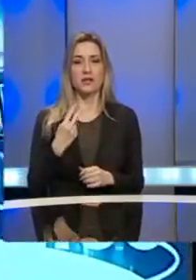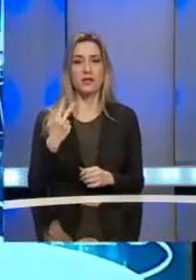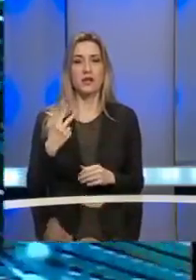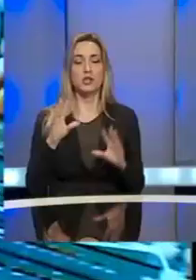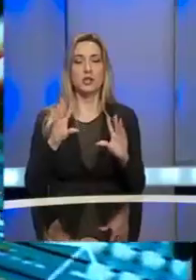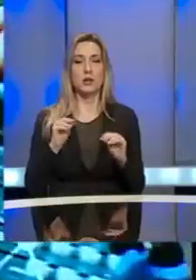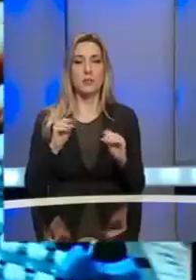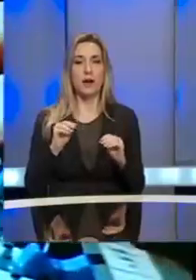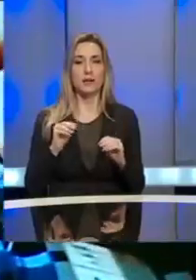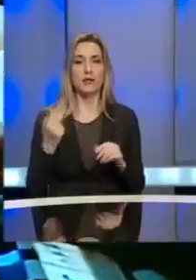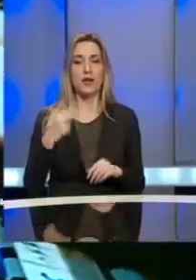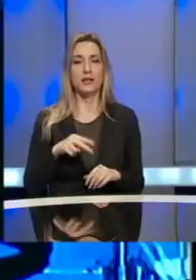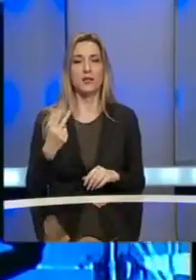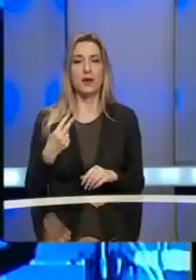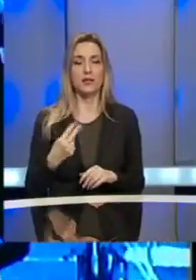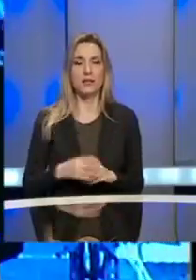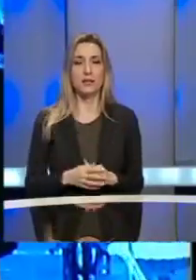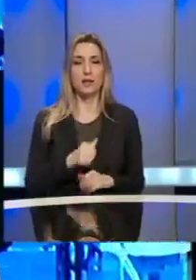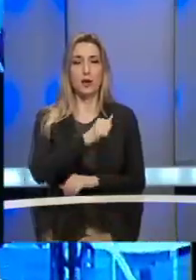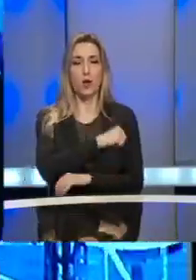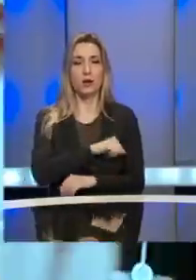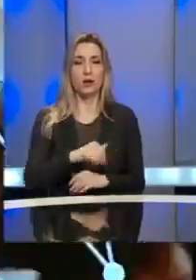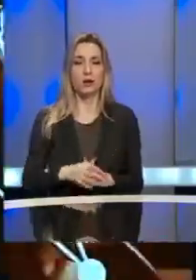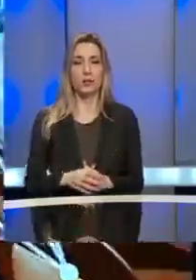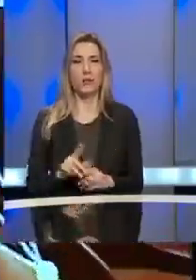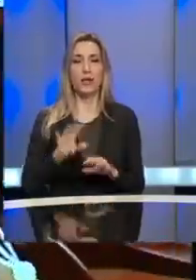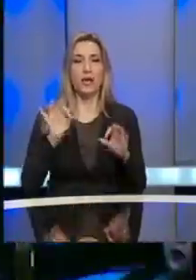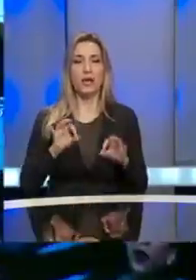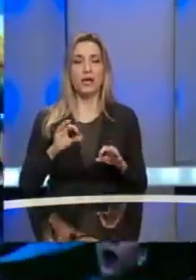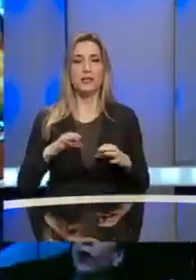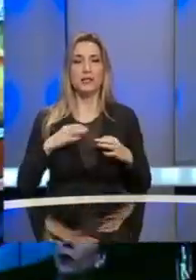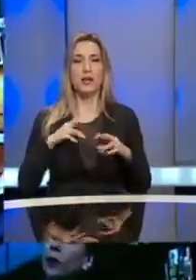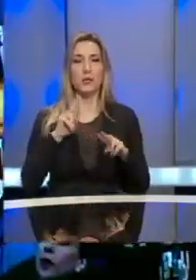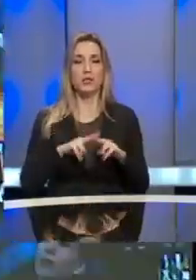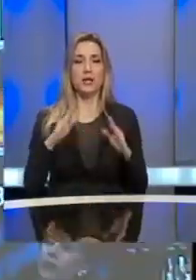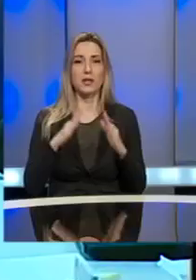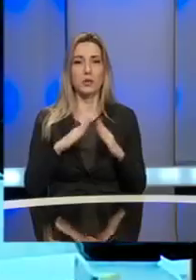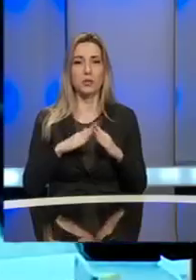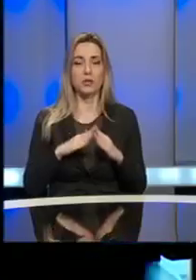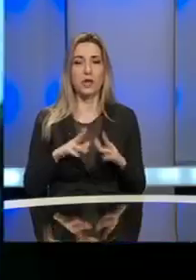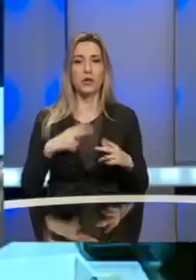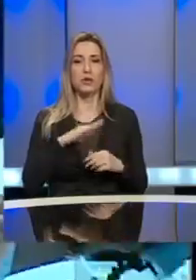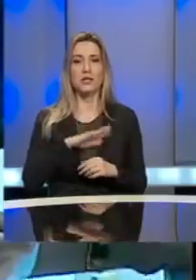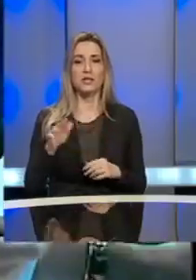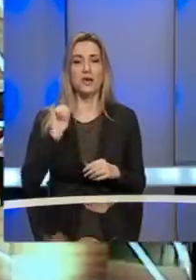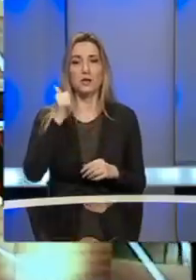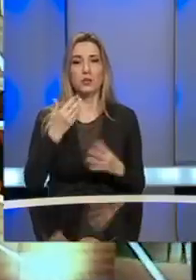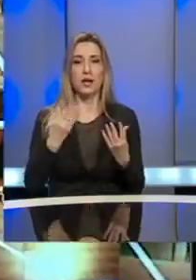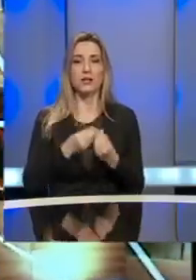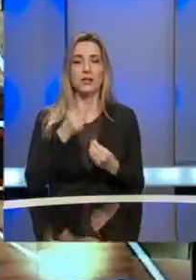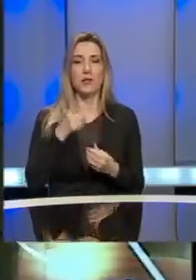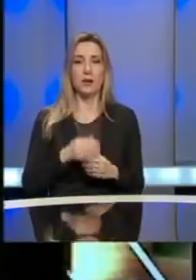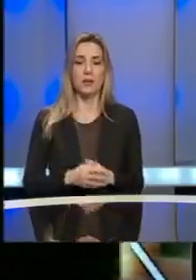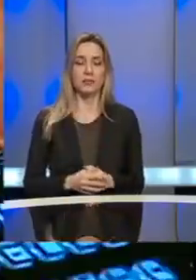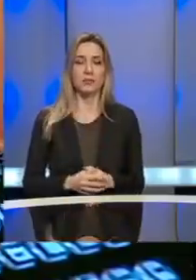23. mart 2020. godine. Ne igrajte se sa zdravljem, ostanite kući. Jutro za sve i sutra sa vama od 8